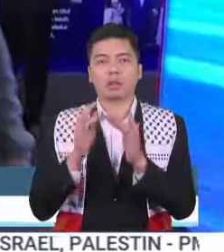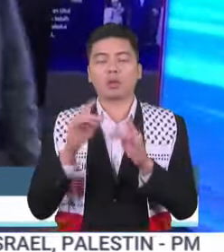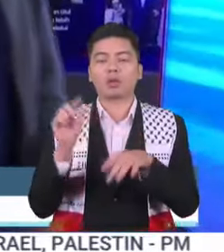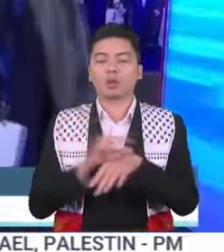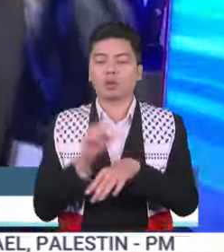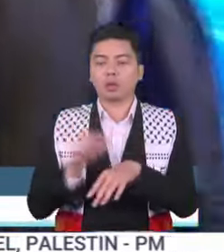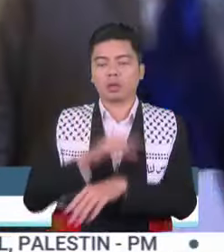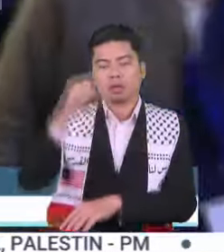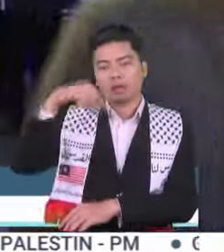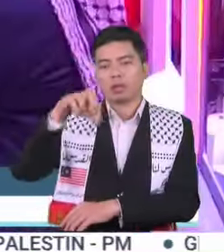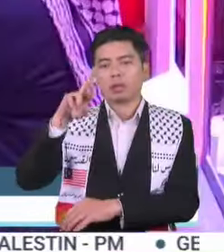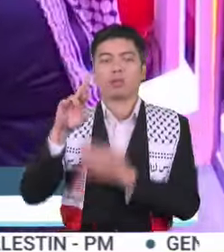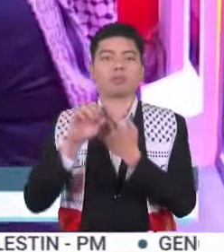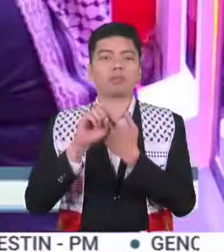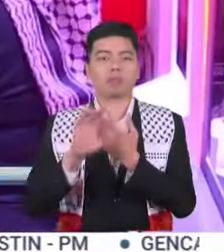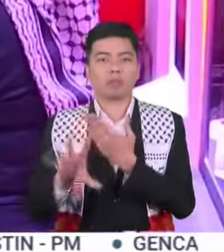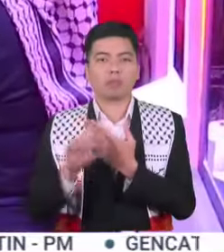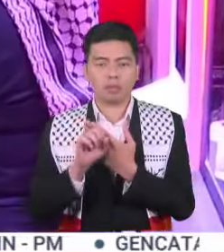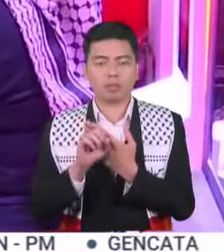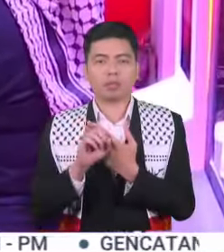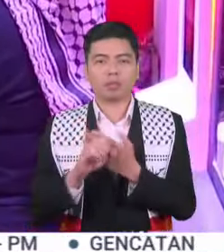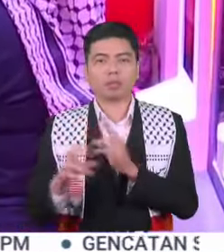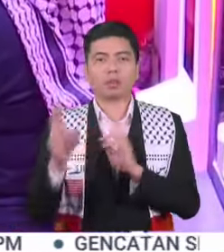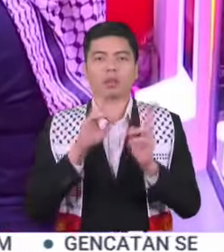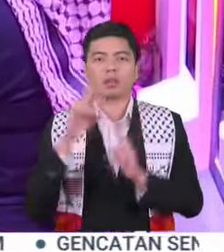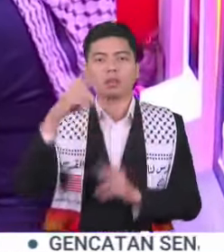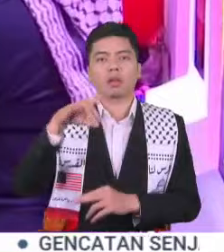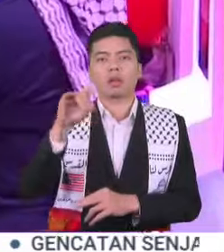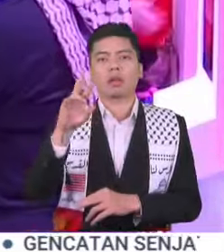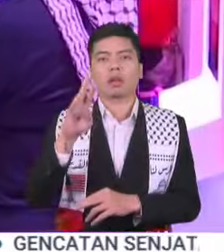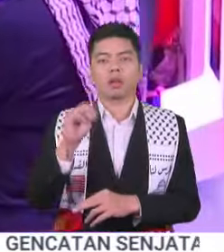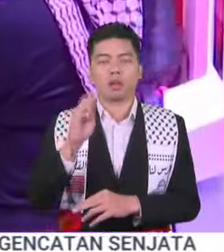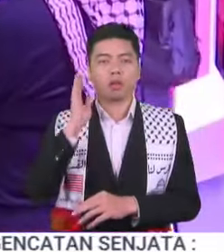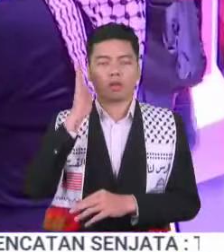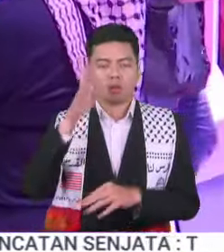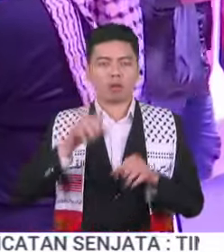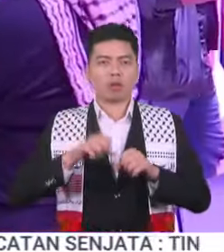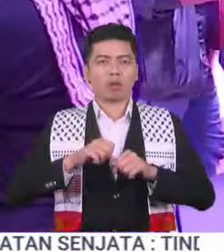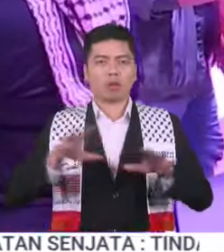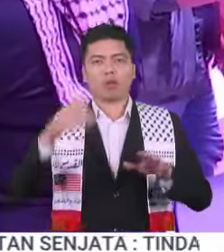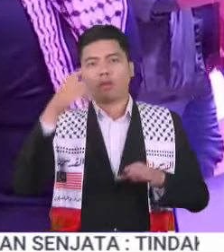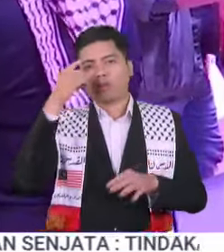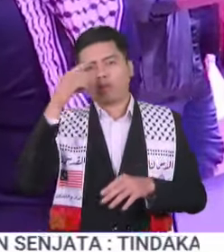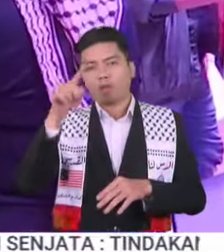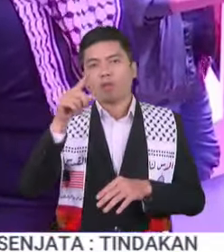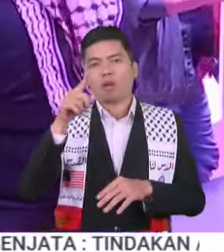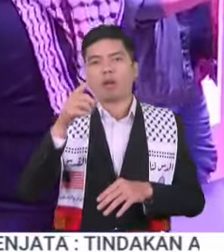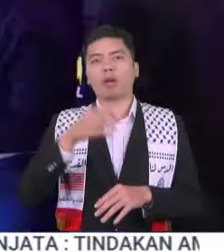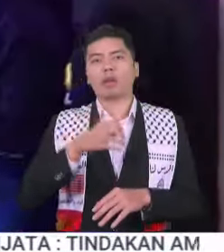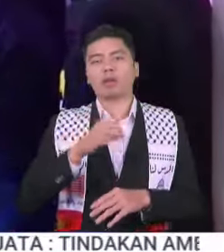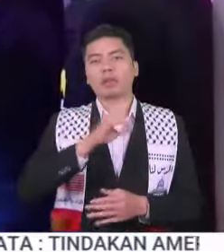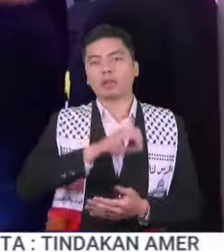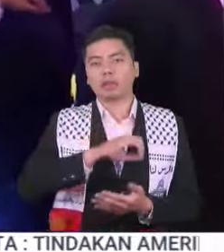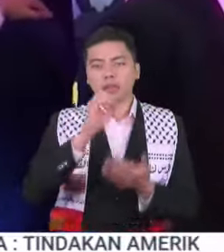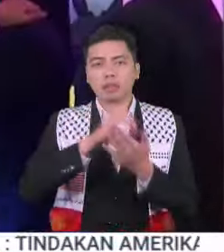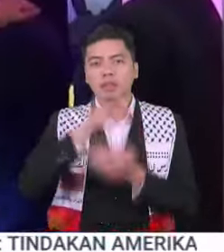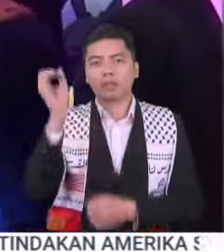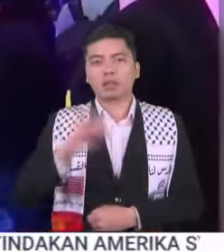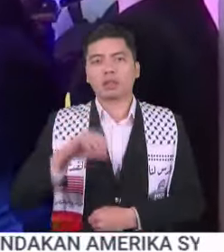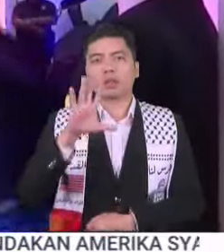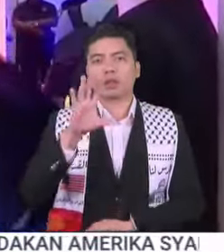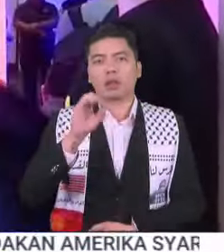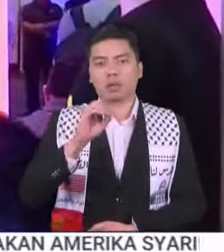menggunakan baucer kod QR. Mengulas sama ada PJRM akan memperluaskan tawaran diskaun saman trafik 50% di luar program